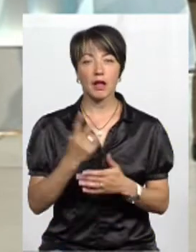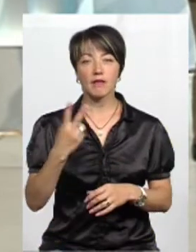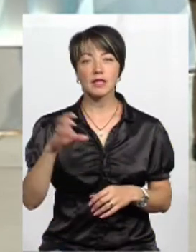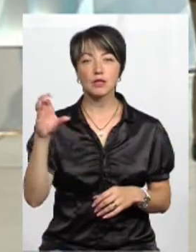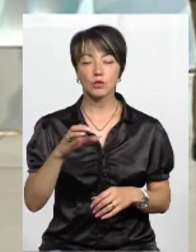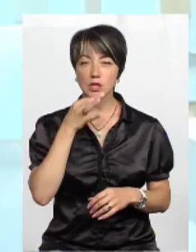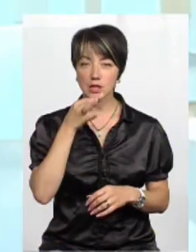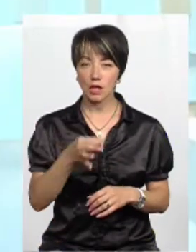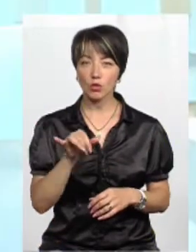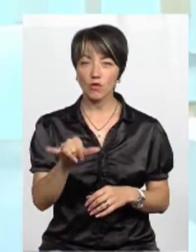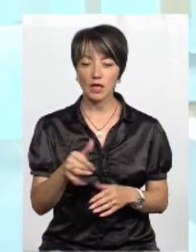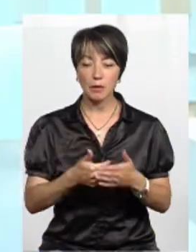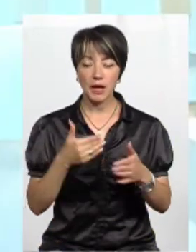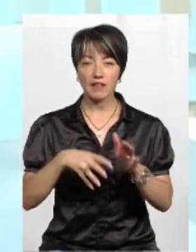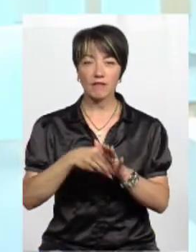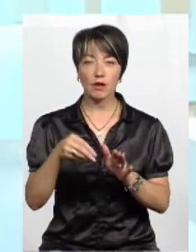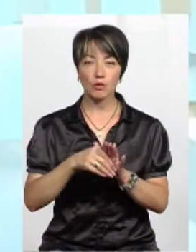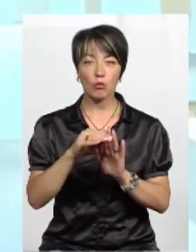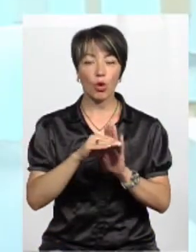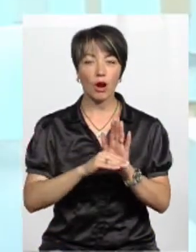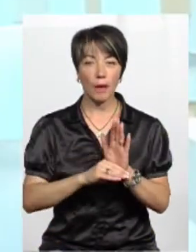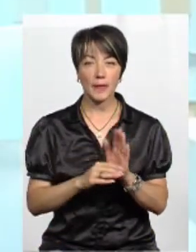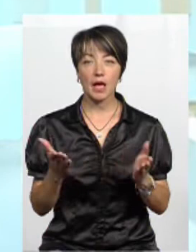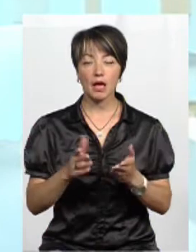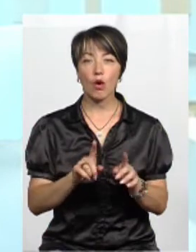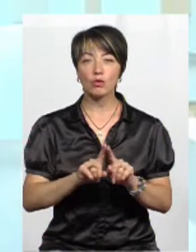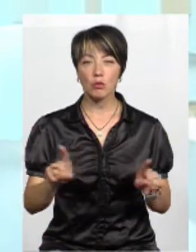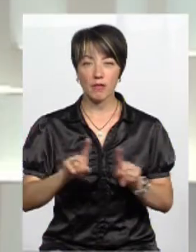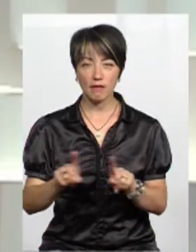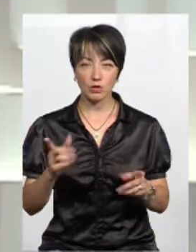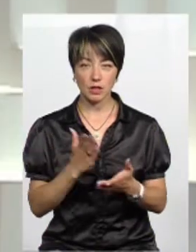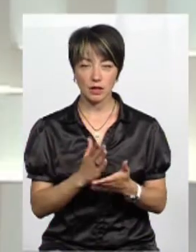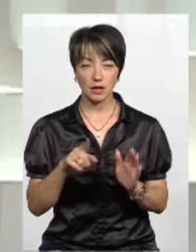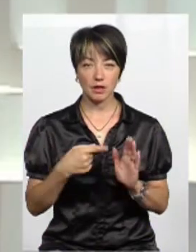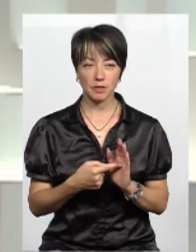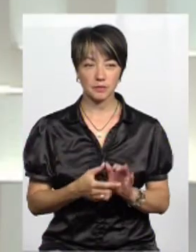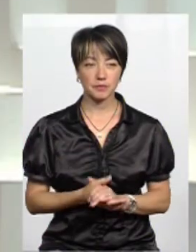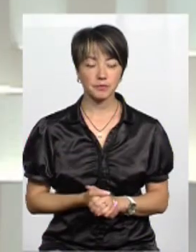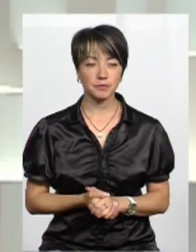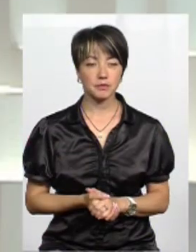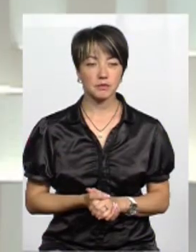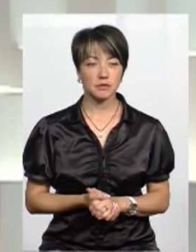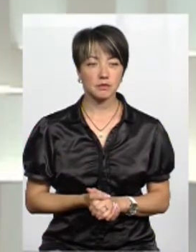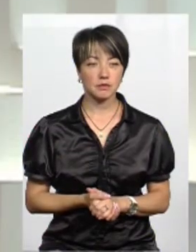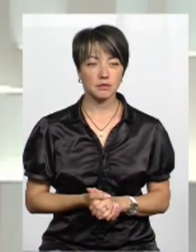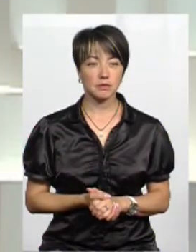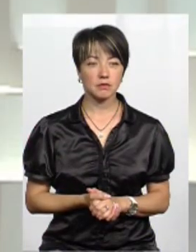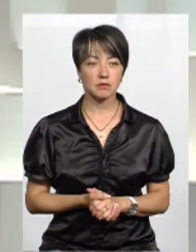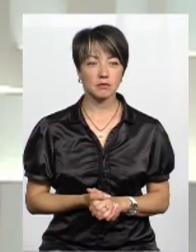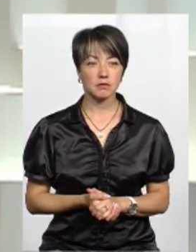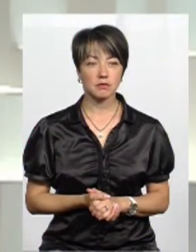секунд для того, щоб сказати у вашій передвиборчій програмі, які є особливості? Чим відрізняєтесь від інших?